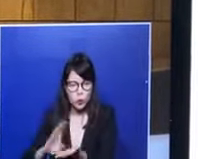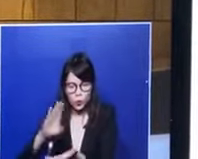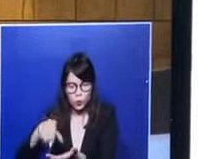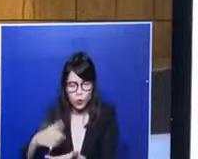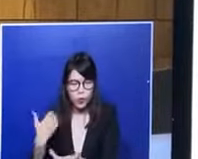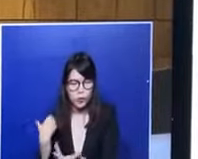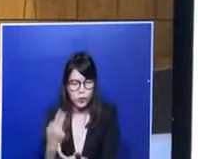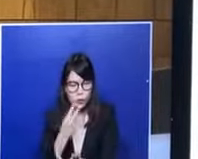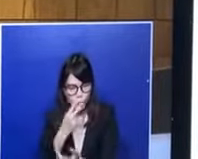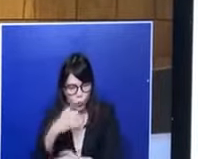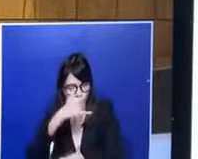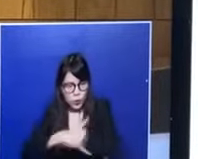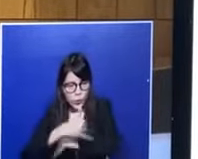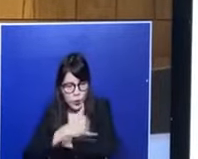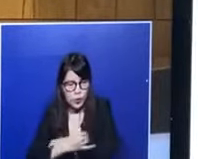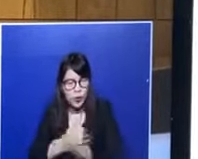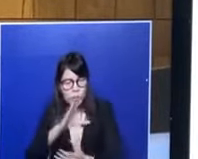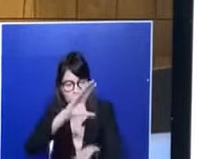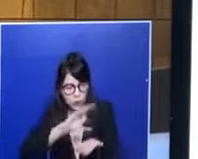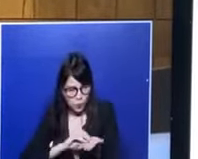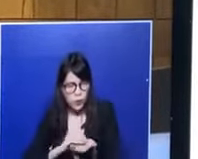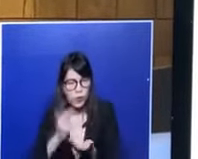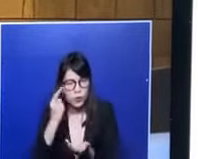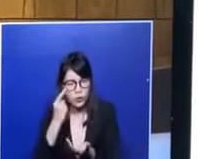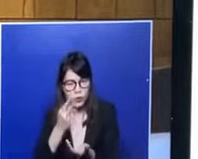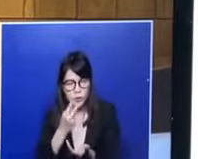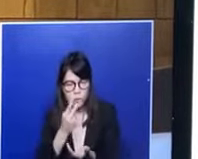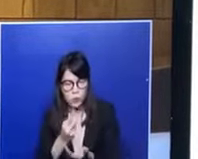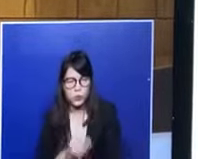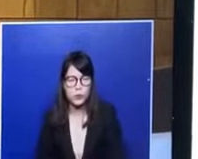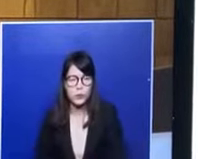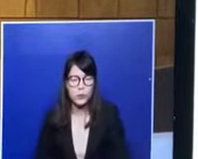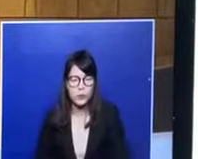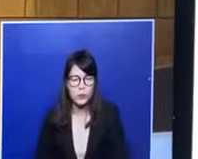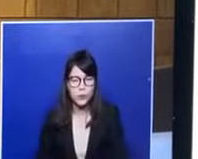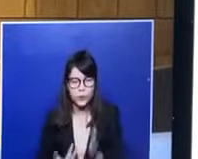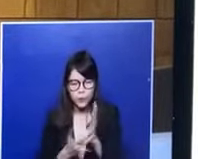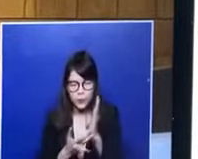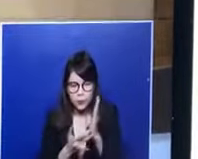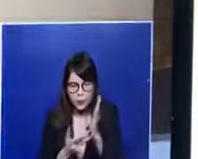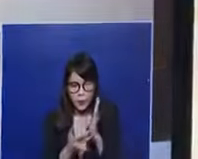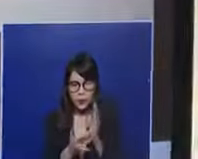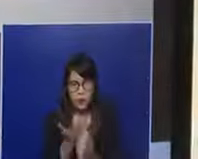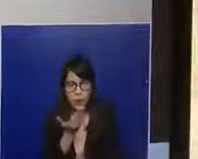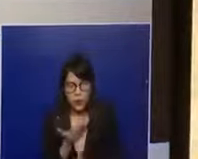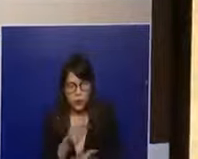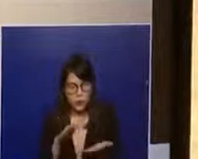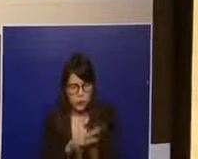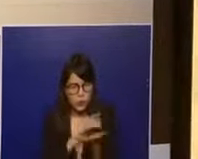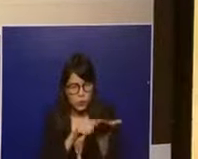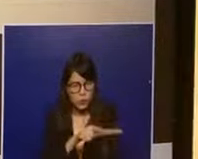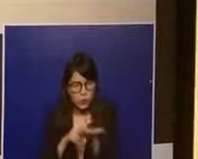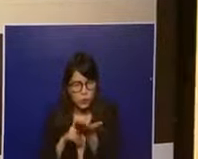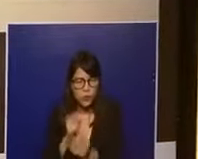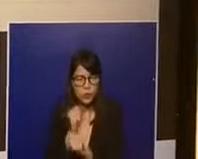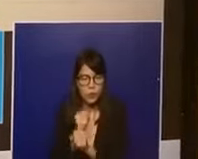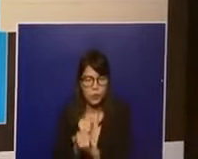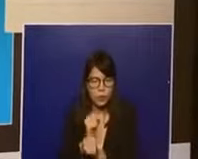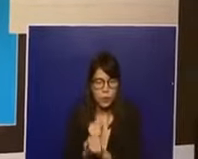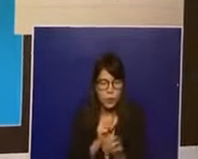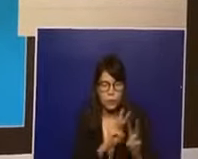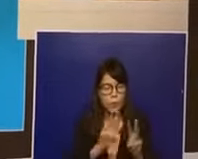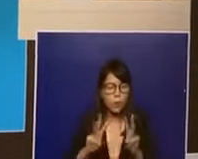ครับขณะนี้เรามีระบบการให้บริการภาครัฐแบบเบ็ดเสร็จทางอิเล็กทรอนิกส์สามารถยื่นขออนุญาตประกอบธุรกิจได้ง่ายแค่ทำผ่านเว็บ